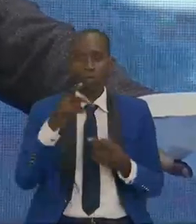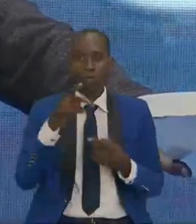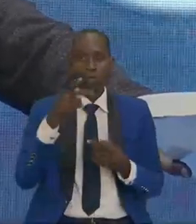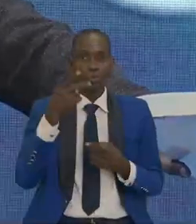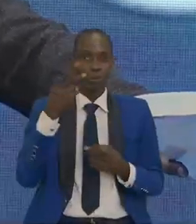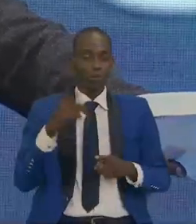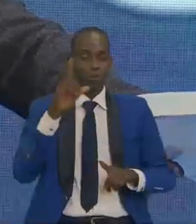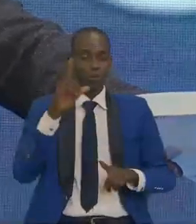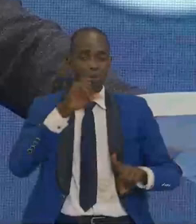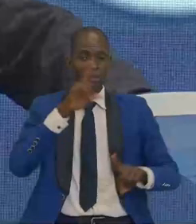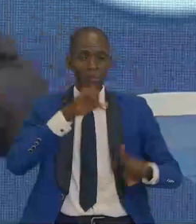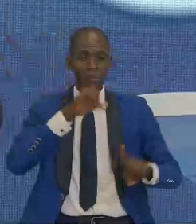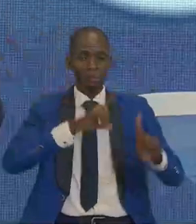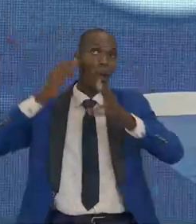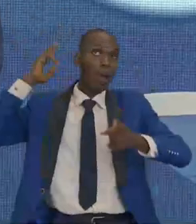fin.